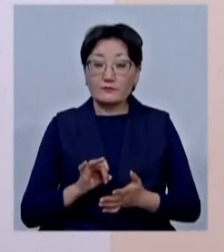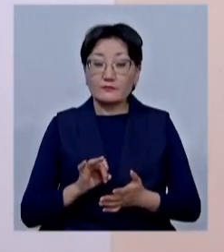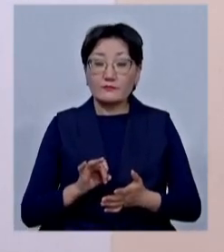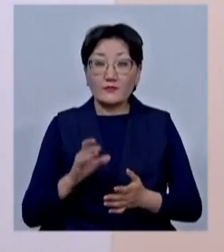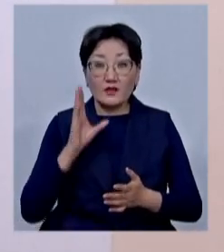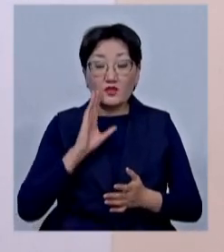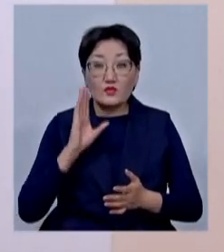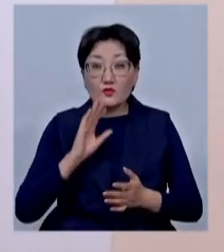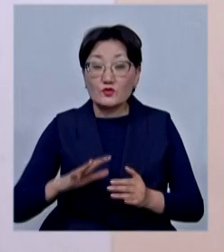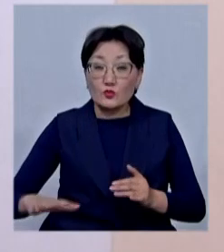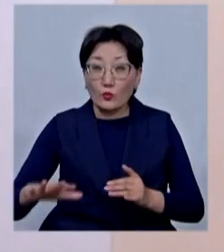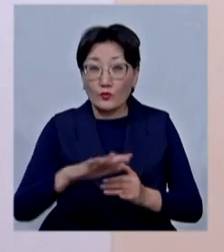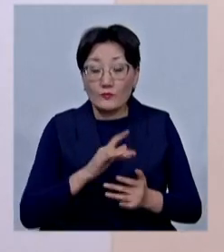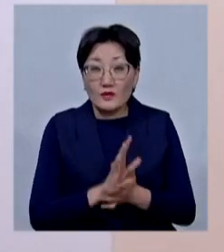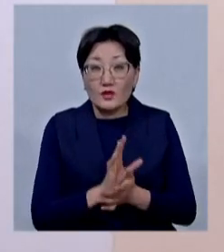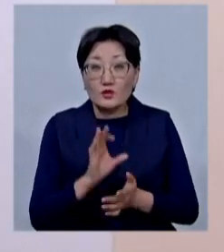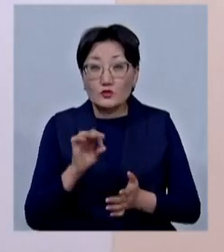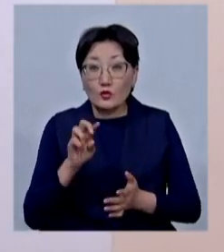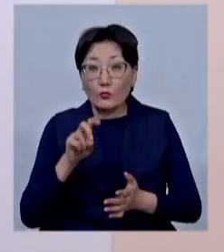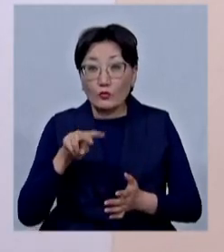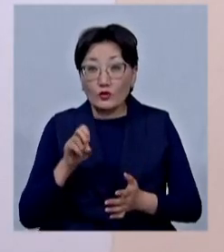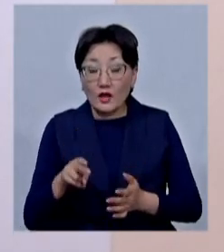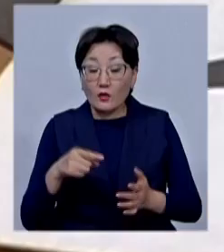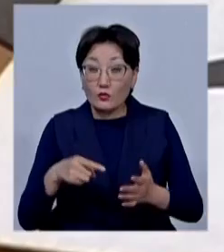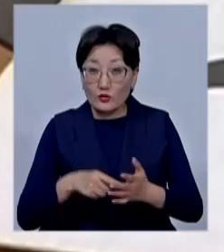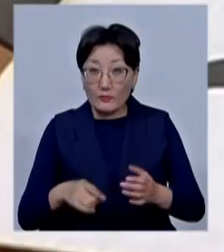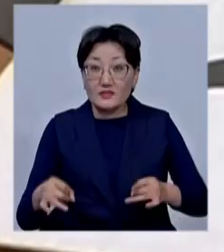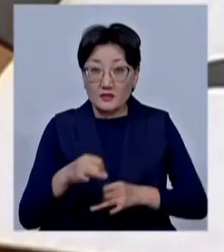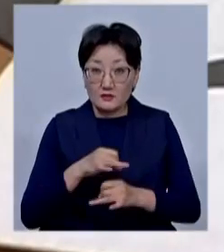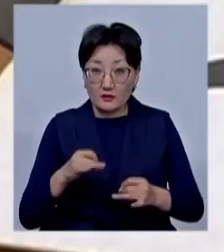су айдындарының ластануы, Сорбұлақ көлінің мәселесі қарастырылып жатыр.